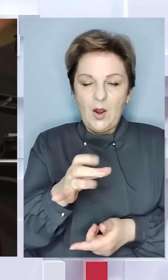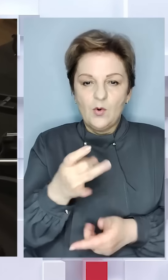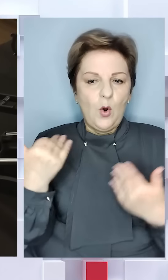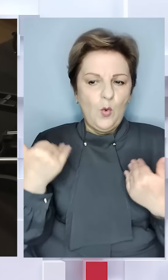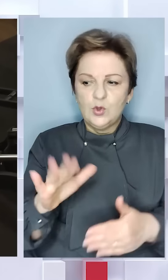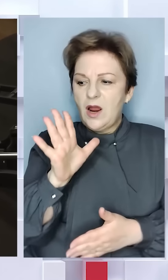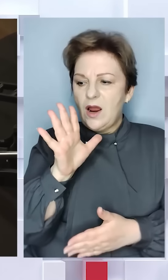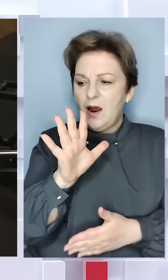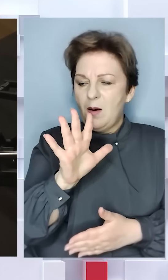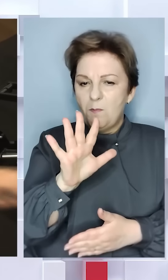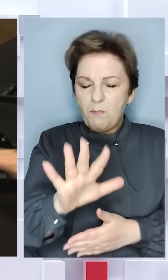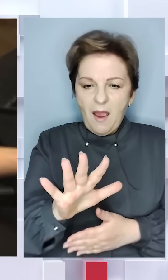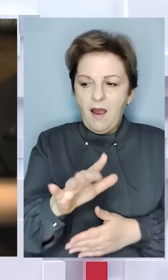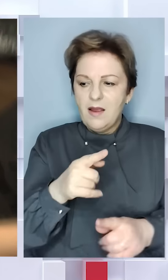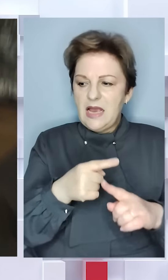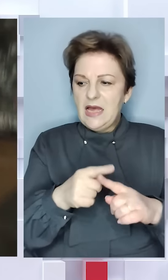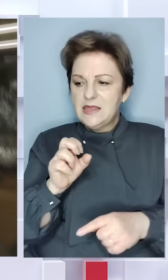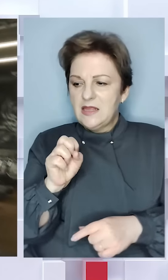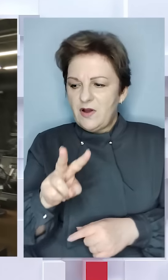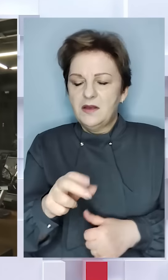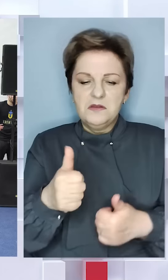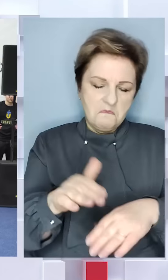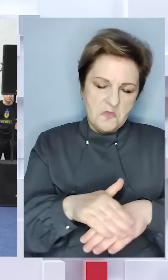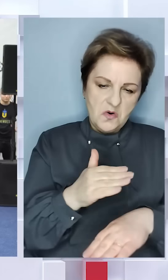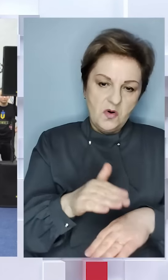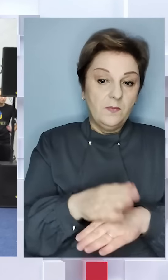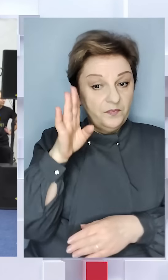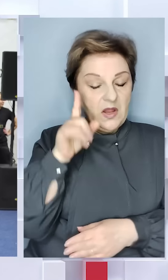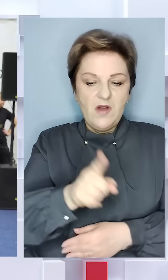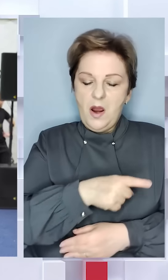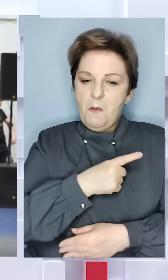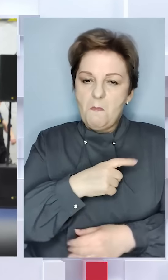по 12, 15, як-як. Молодець. Він